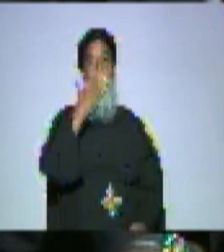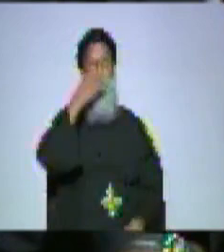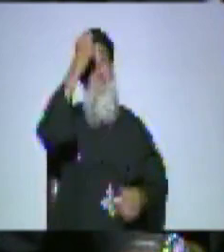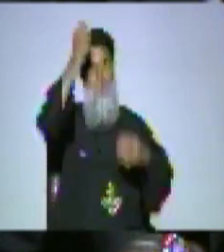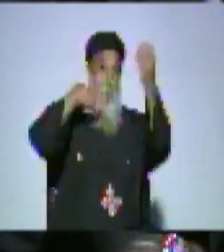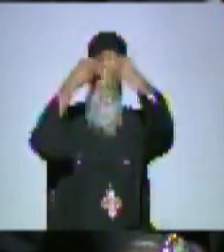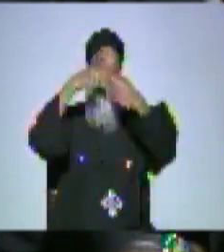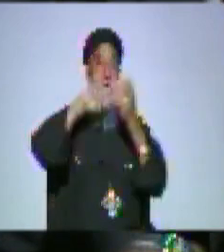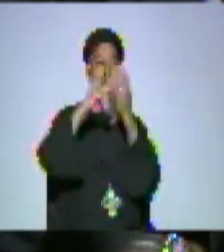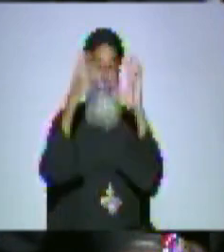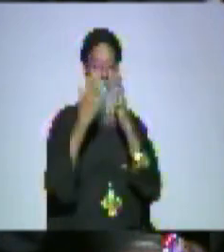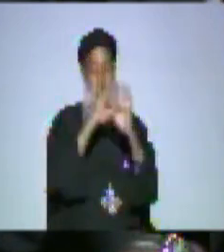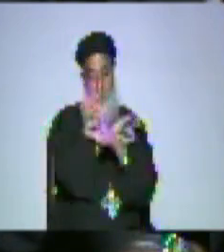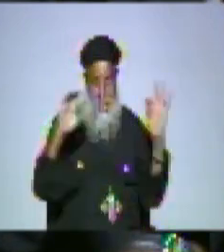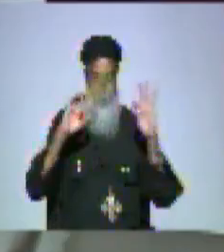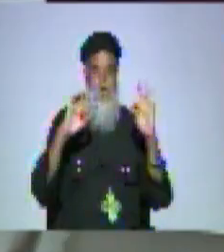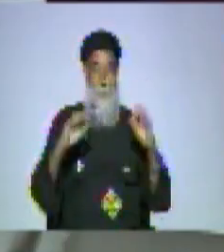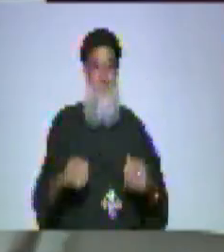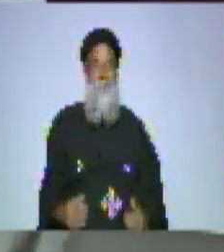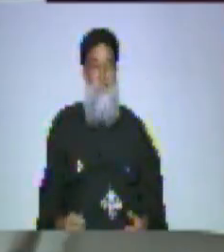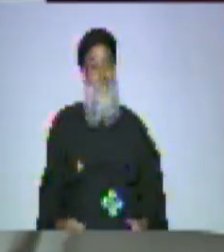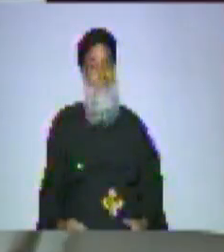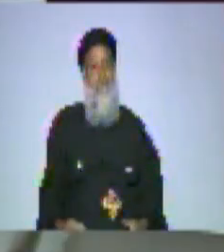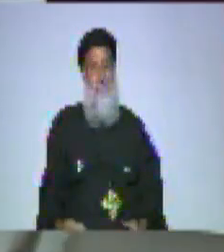في كل عمل صالح اه يعني